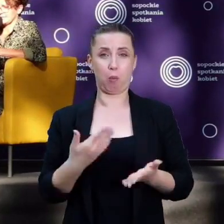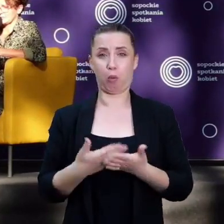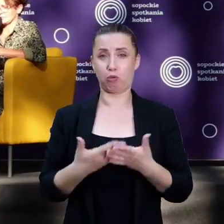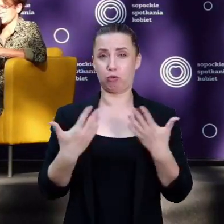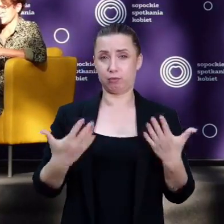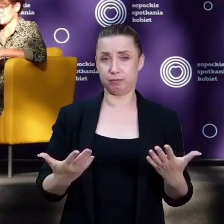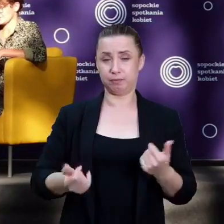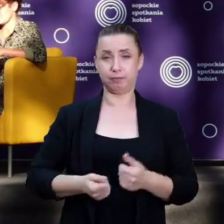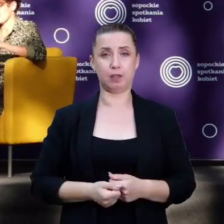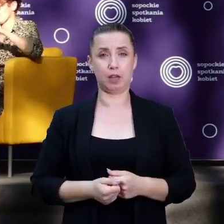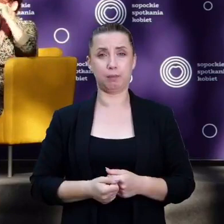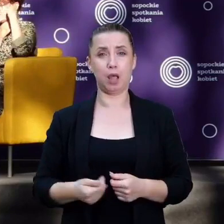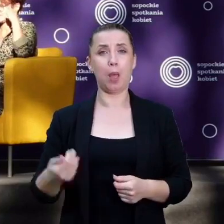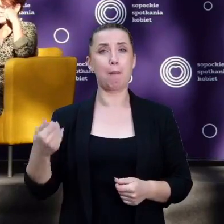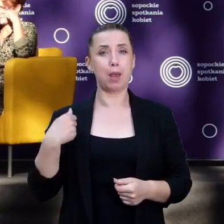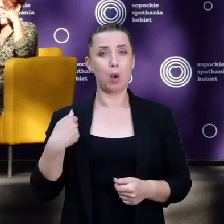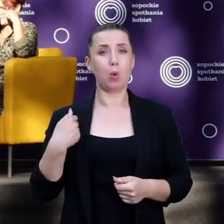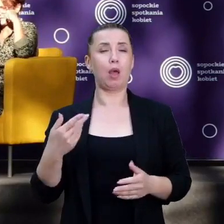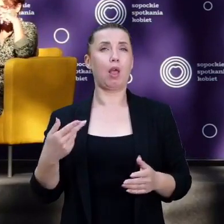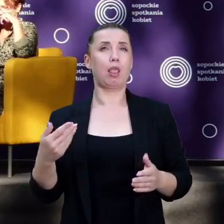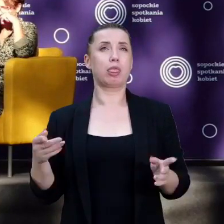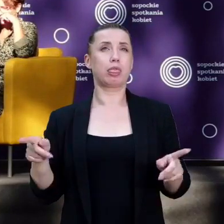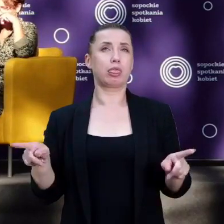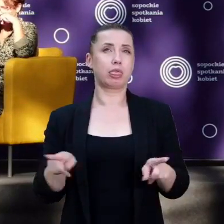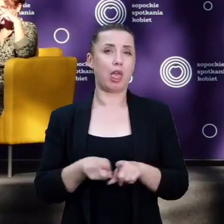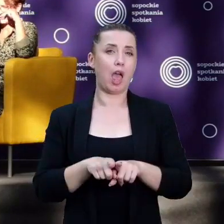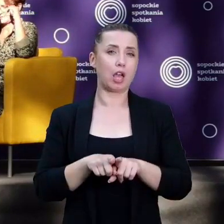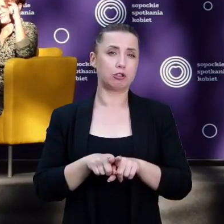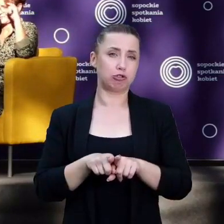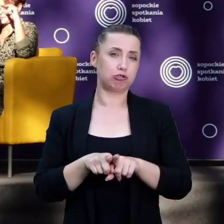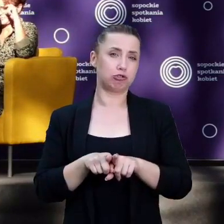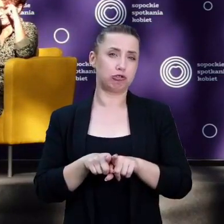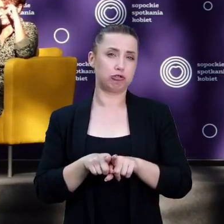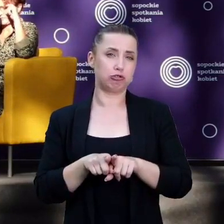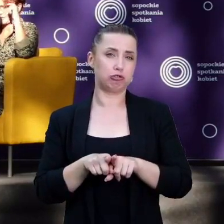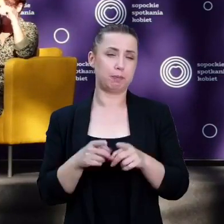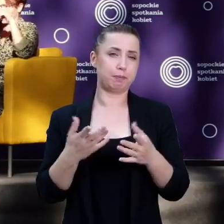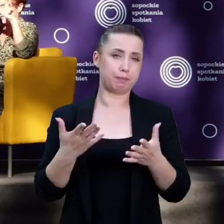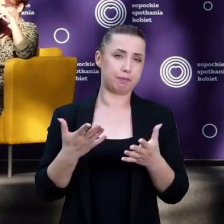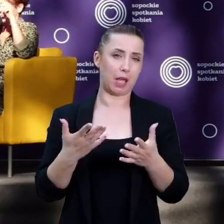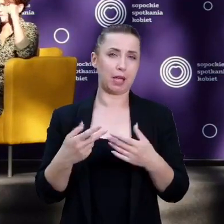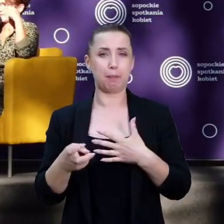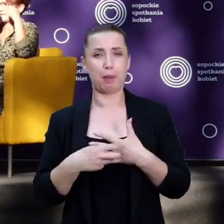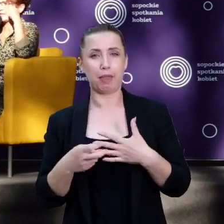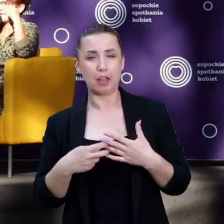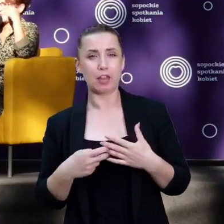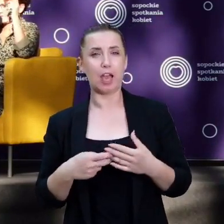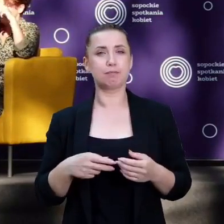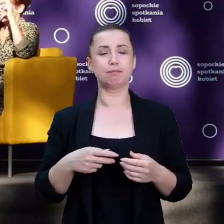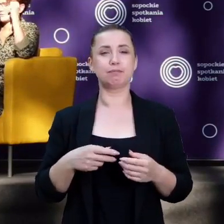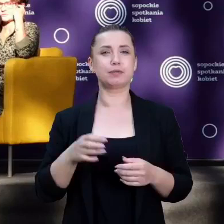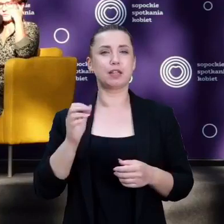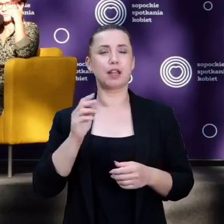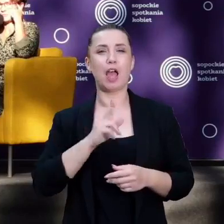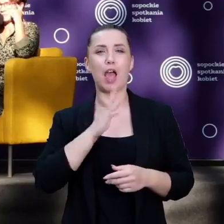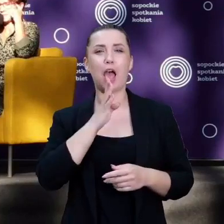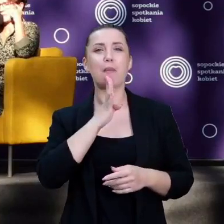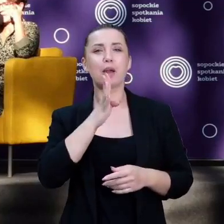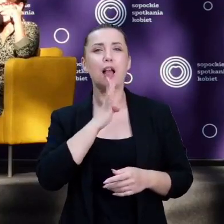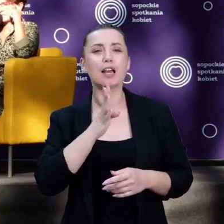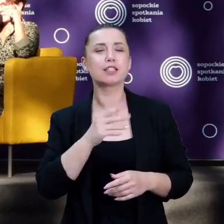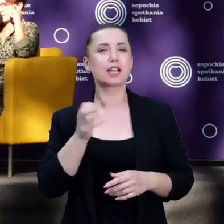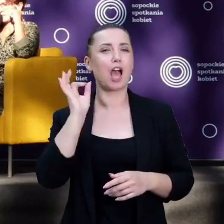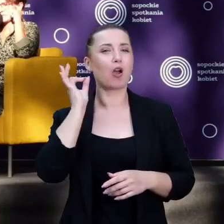I był też taki eksperyment. Amerykańska pisarka wsiadła w kampera, objechała Amerykę, mając